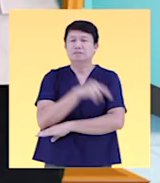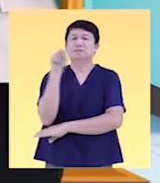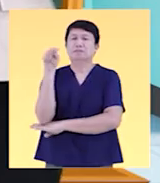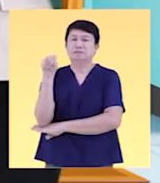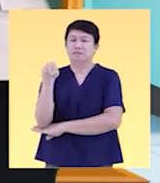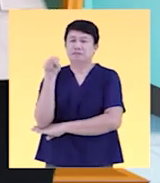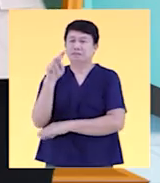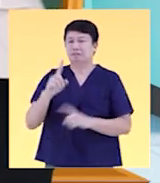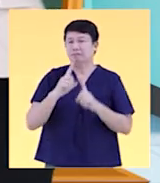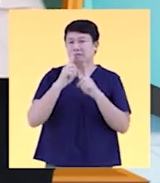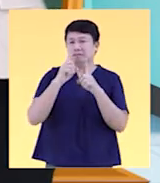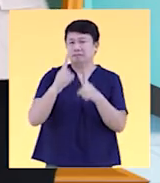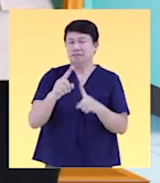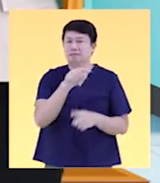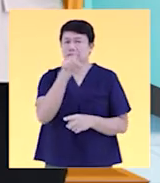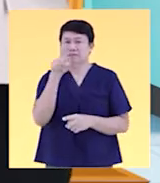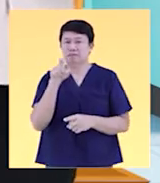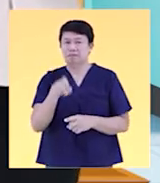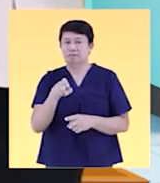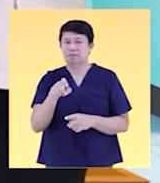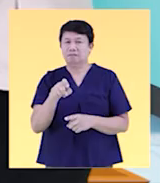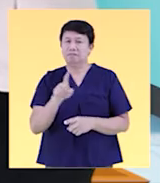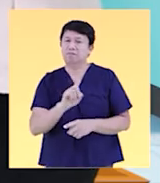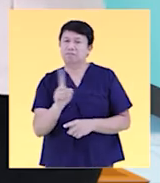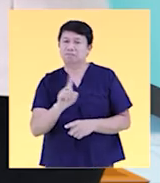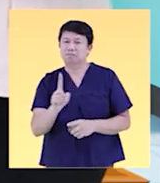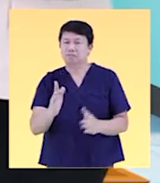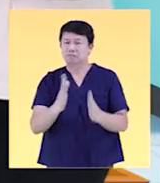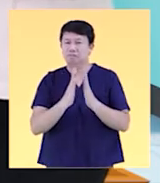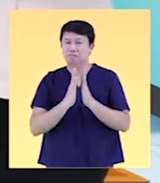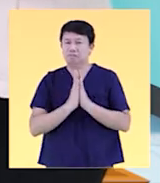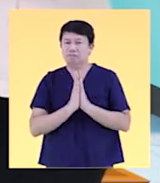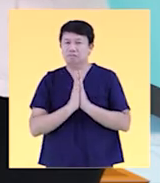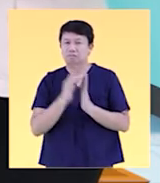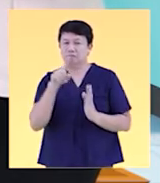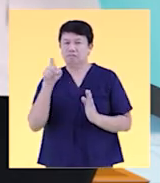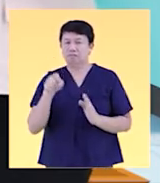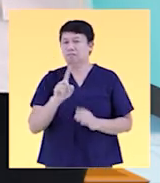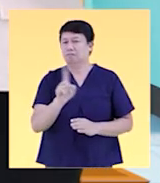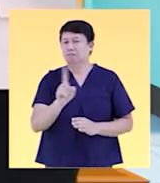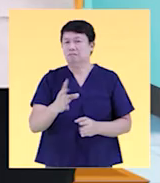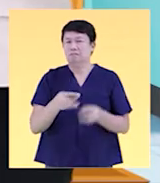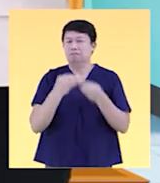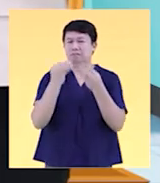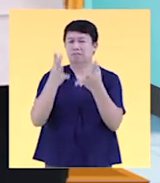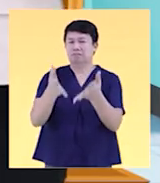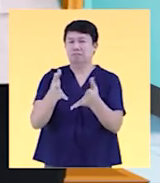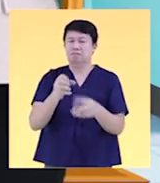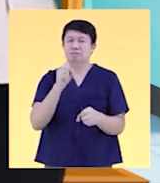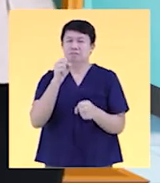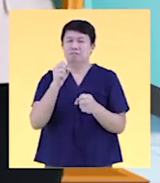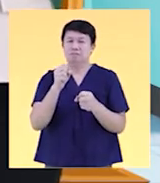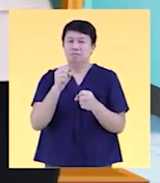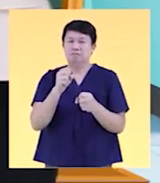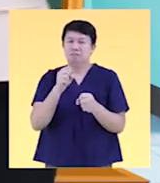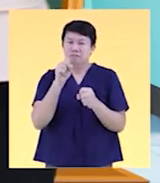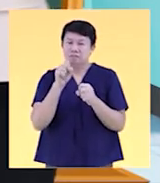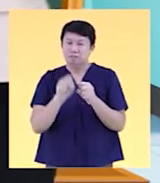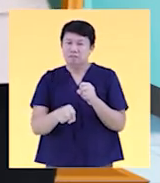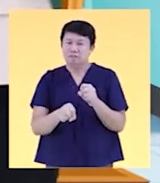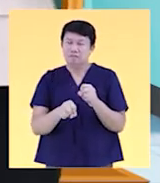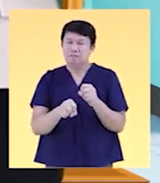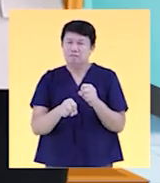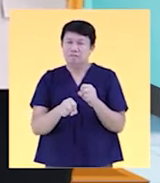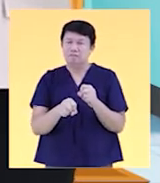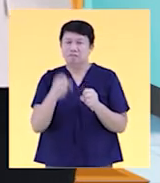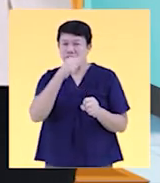Kailangang masagot ninyo ang mga tanong na what is asked at what are given upang maintindihan ninyo ang